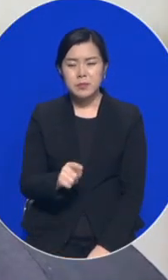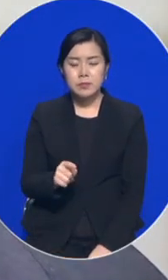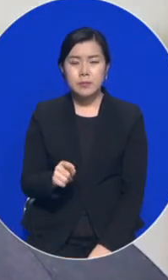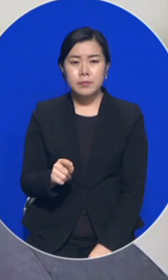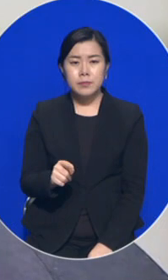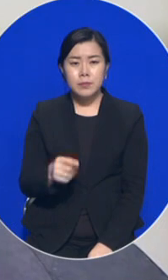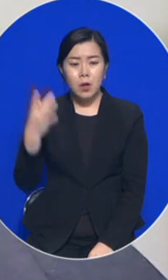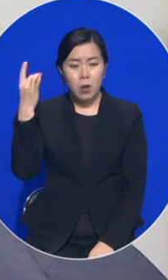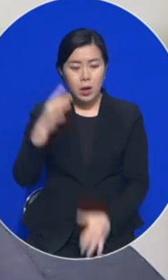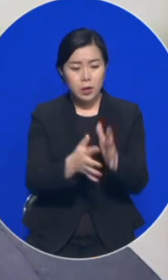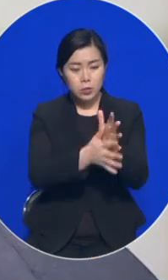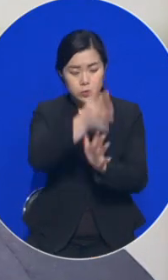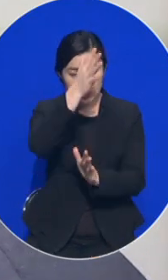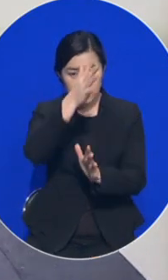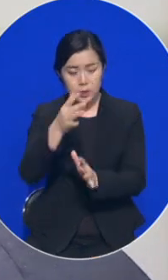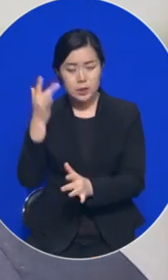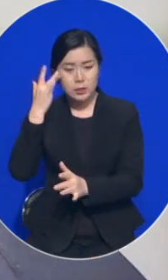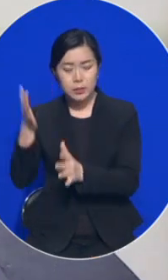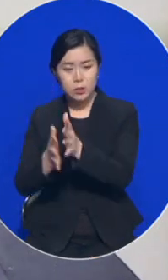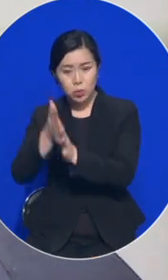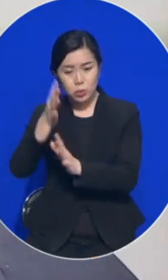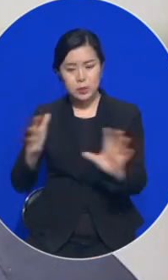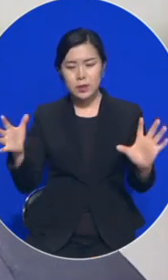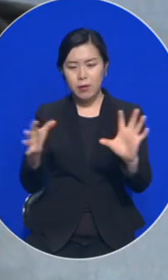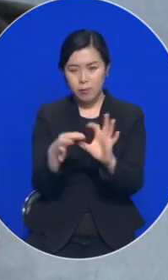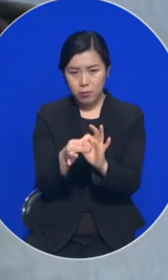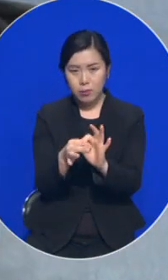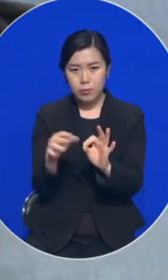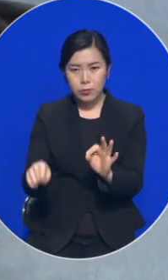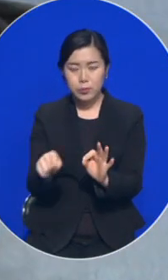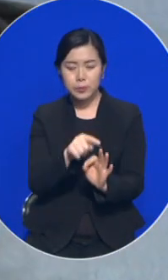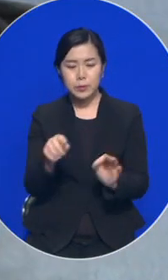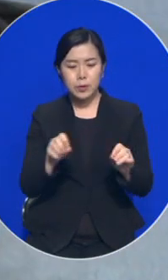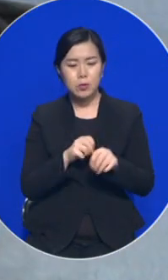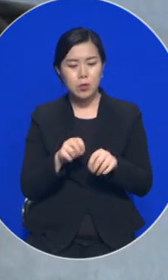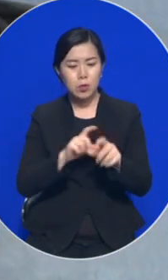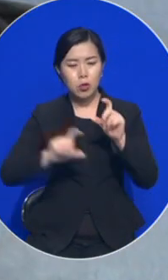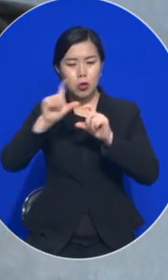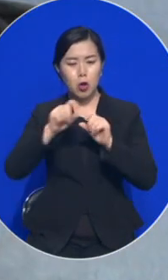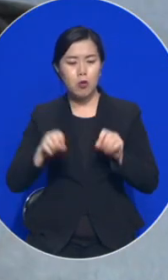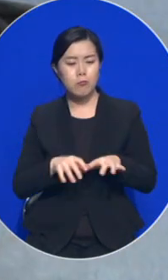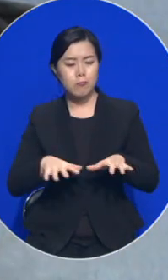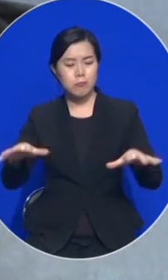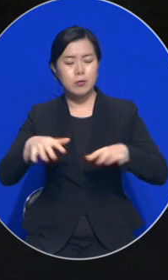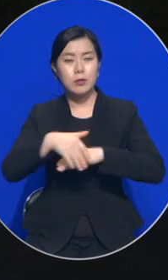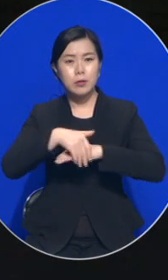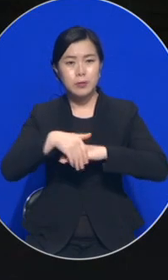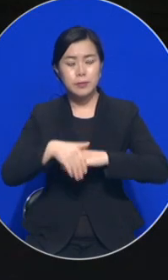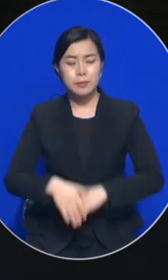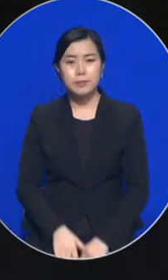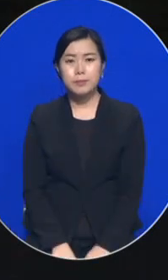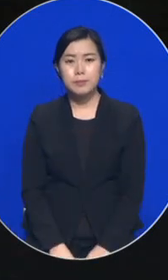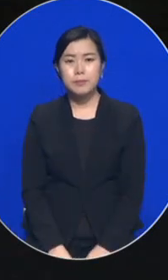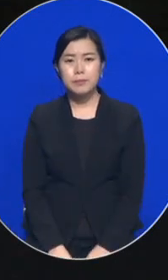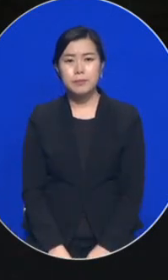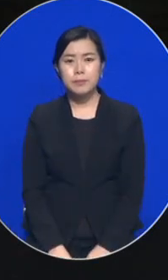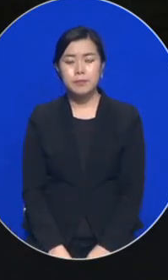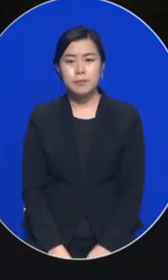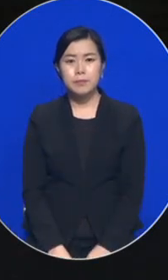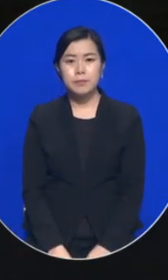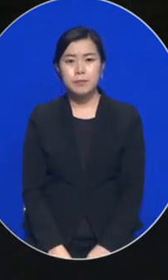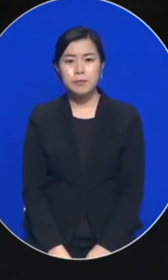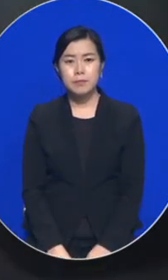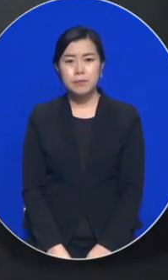않도록 지역균형 뉴딜을 통해 주변 지역으로 스마트 기능을 확장해 나가겠다고 덧붙였습니다. 문 대통령의 이번